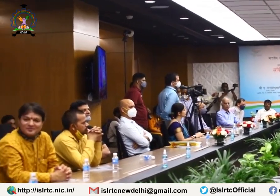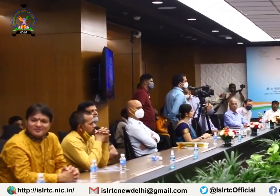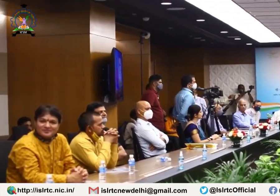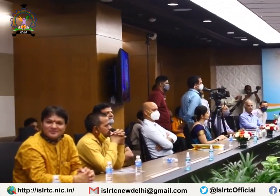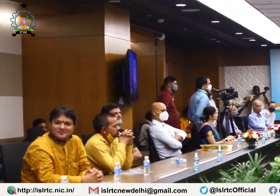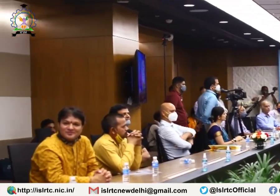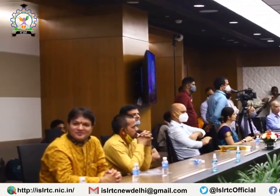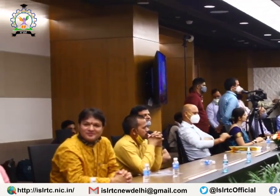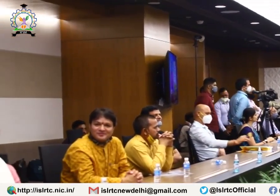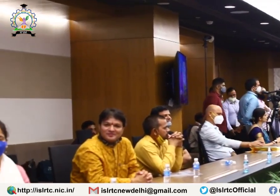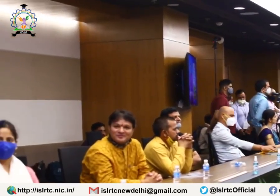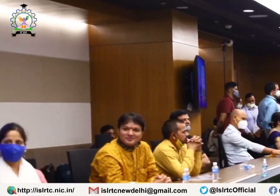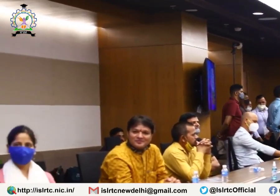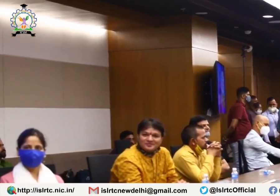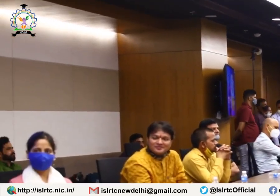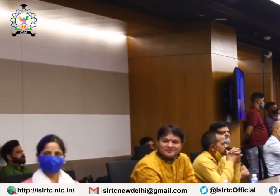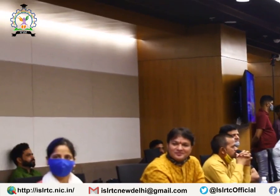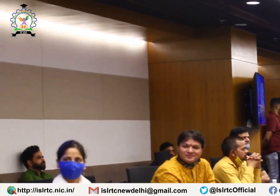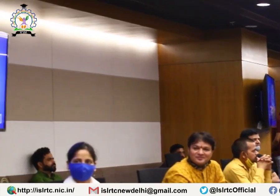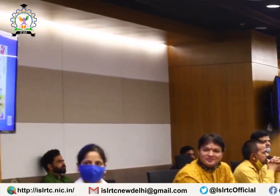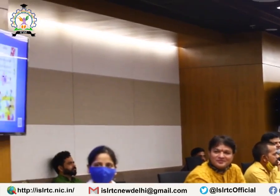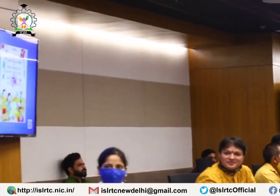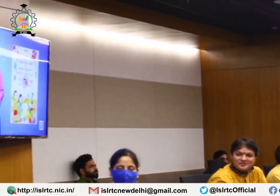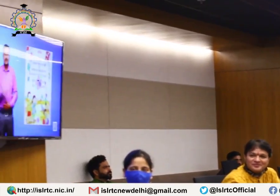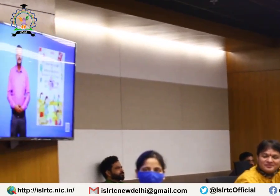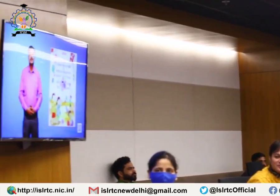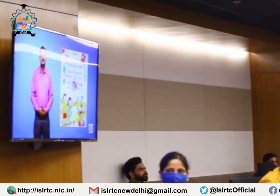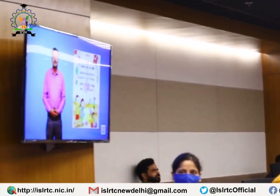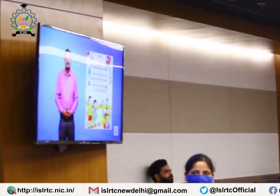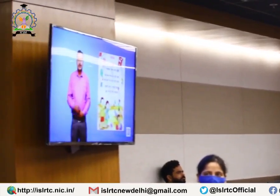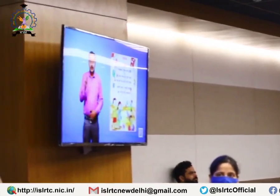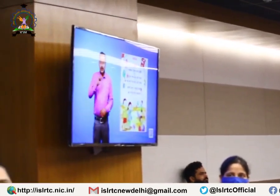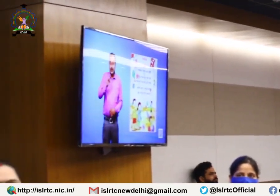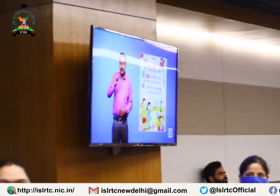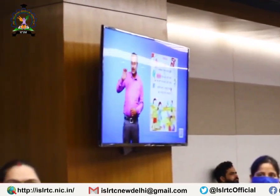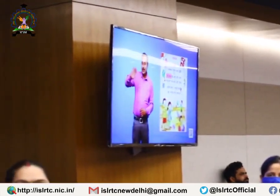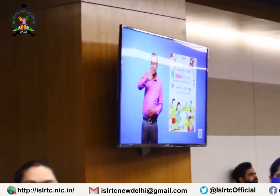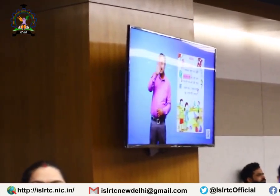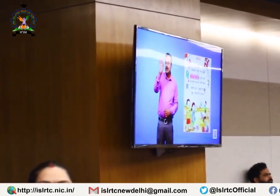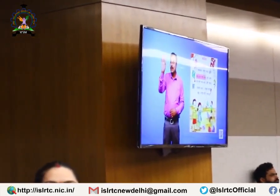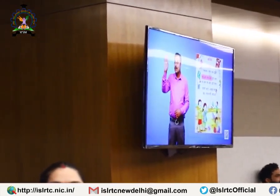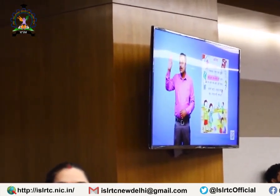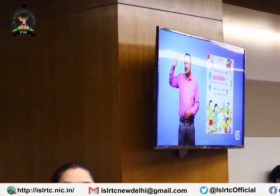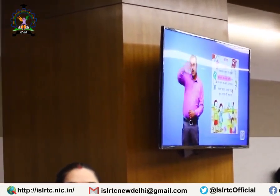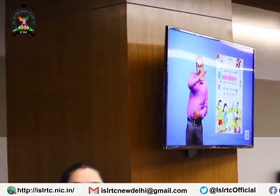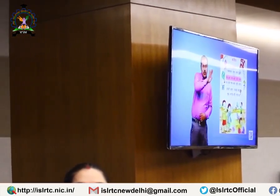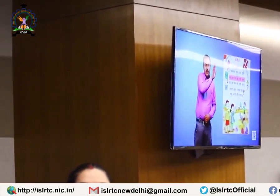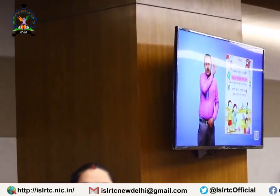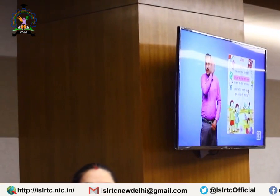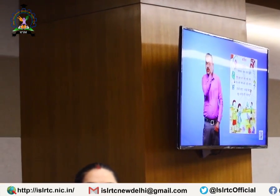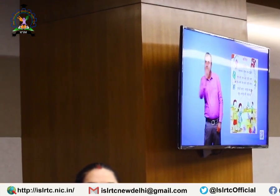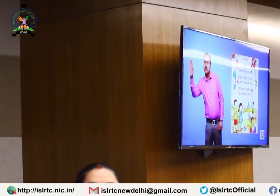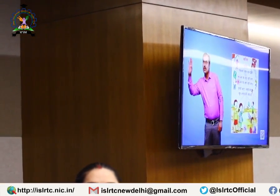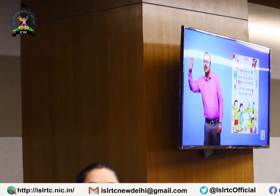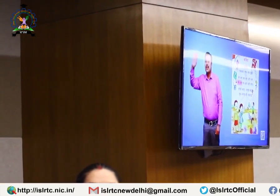पृष्ठ 76, सर सर सर सर उड़ी